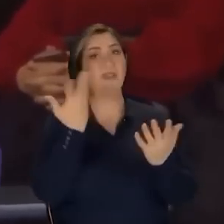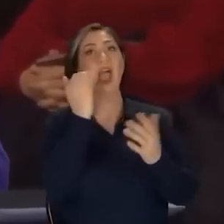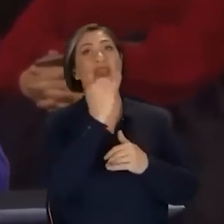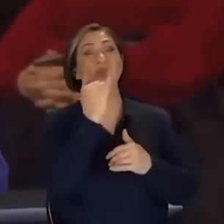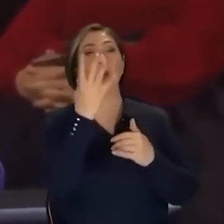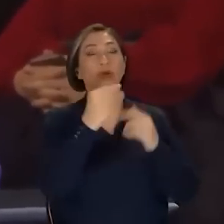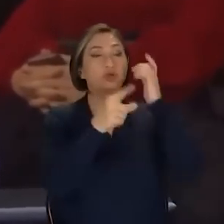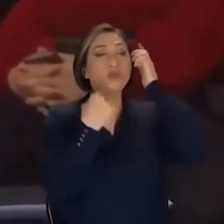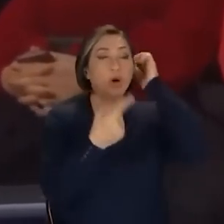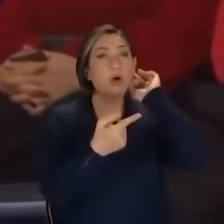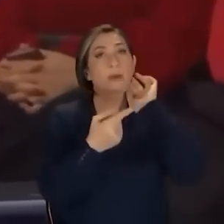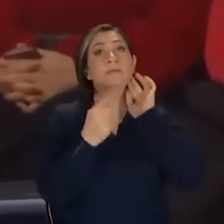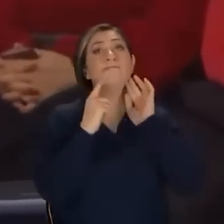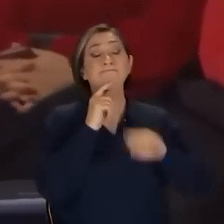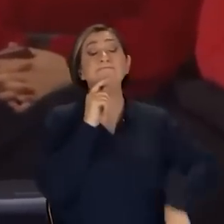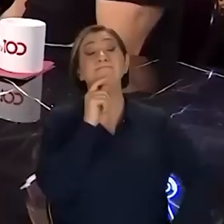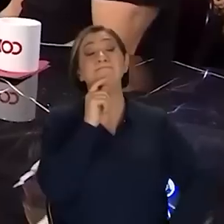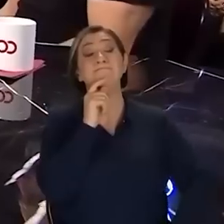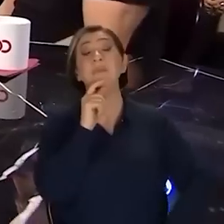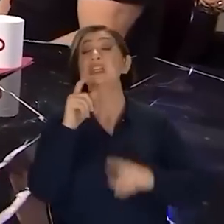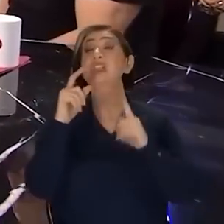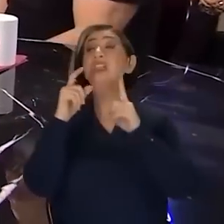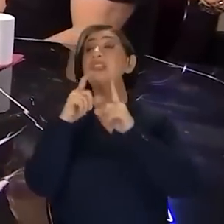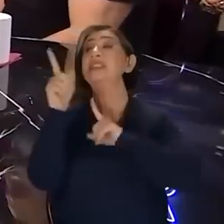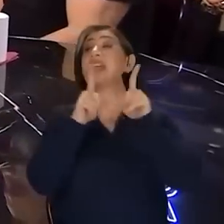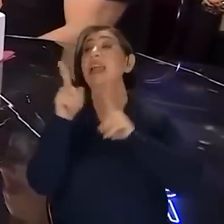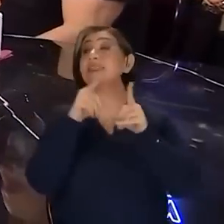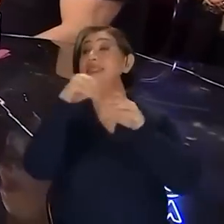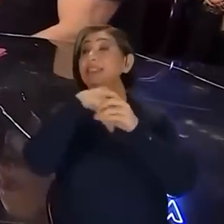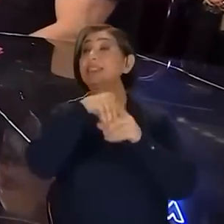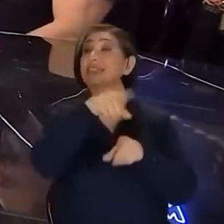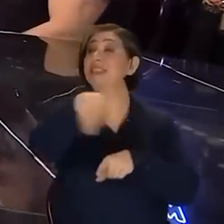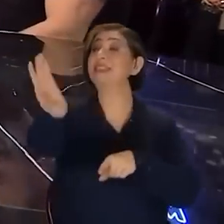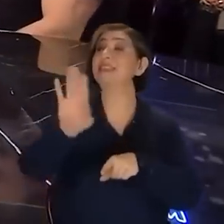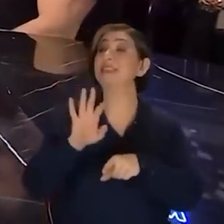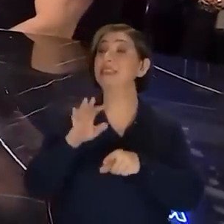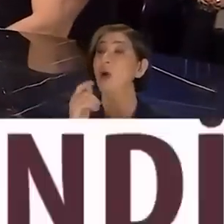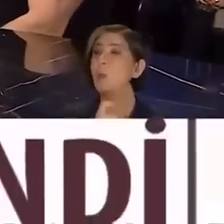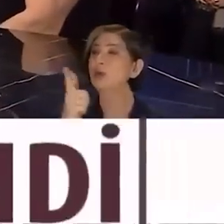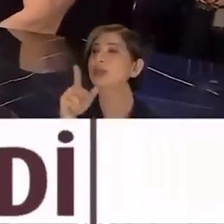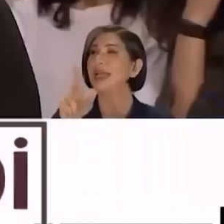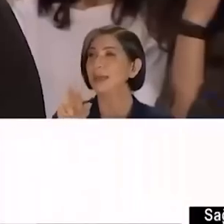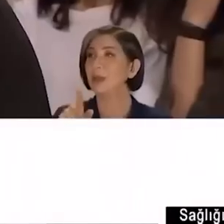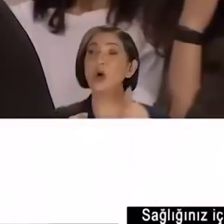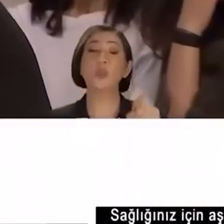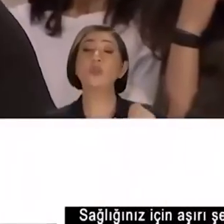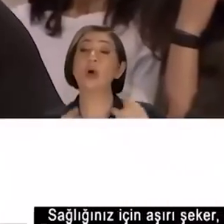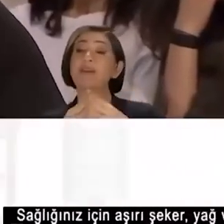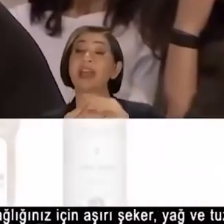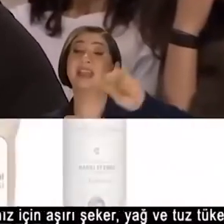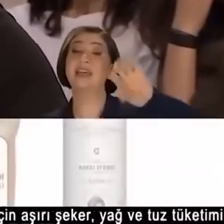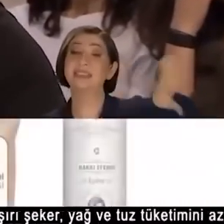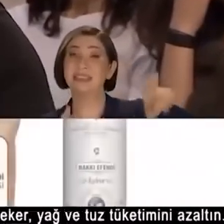eleştirmeye olarak şunu mu söylüyor yani dijital platform Burası dijital platforma gitsin Hani posta dağıtımı gibi şunlar şu